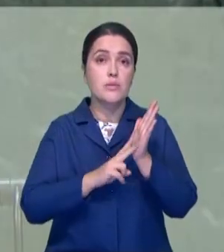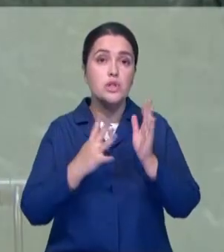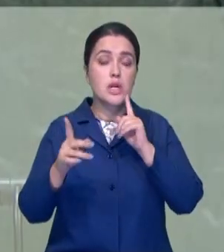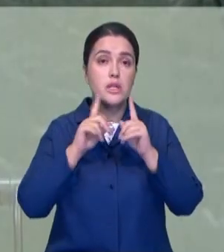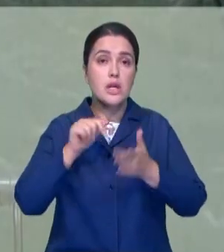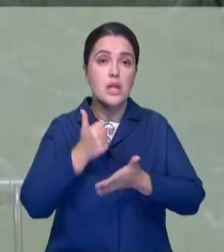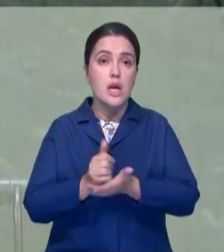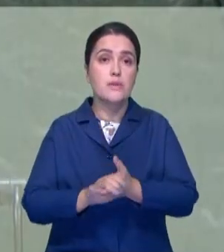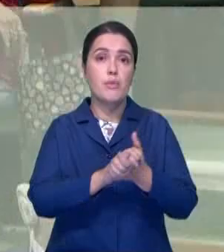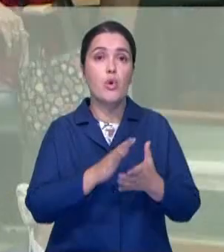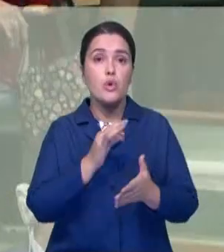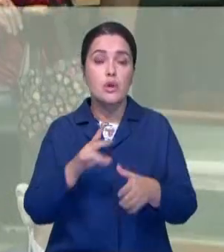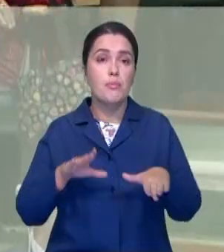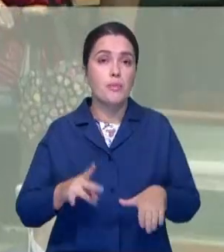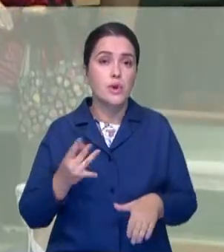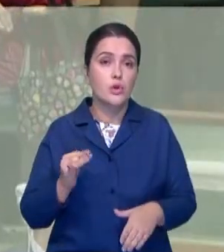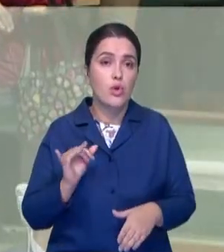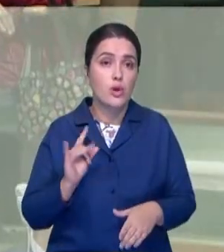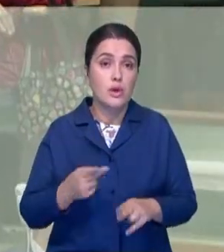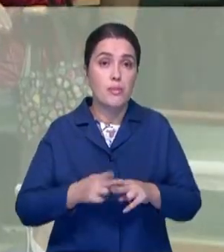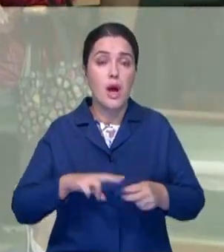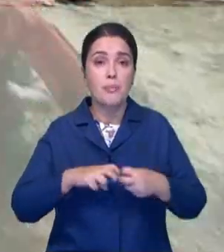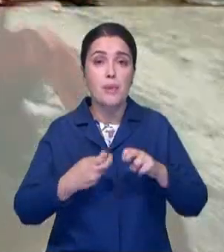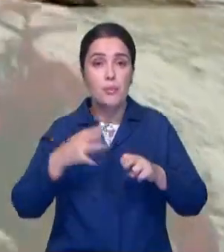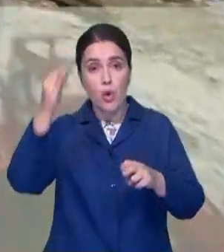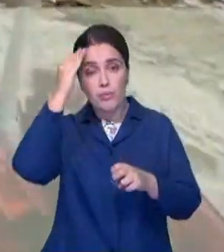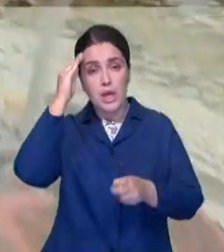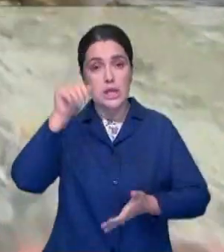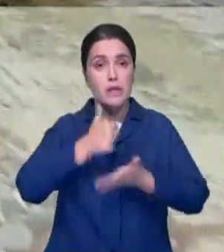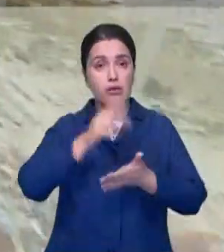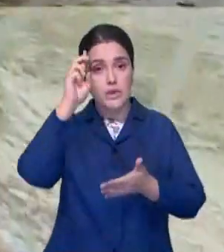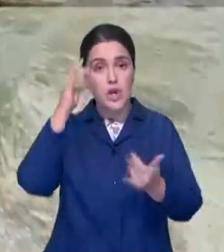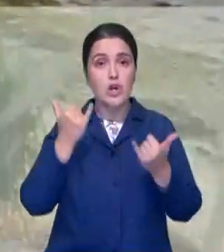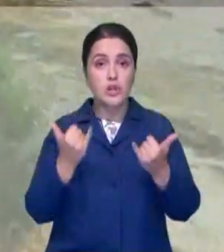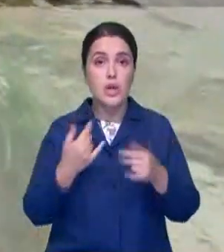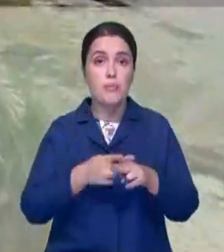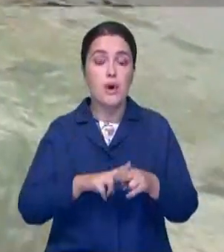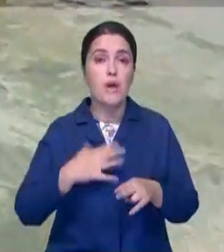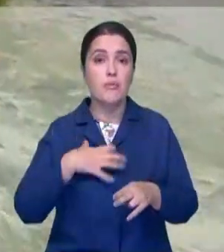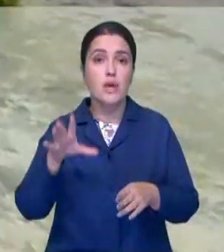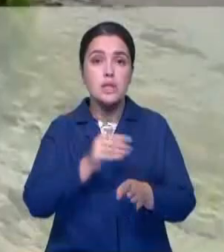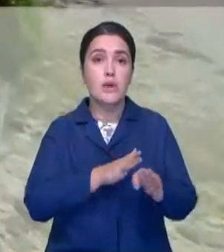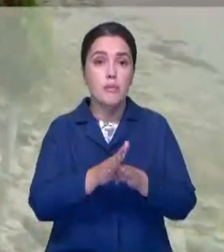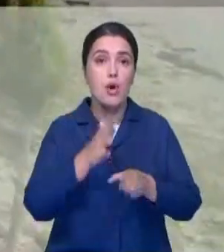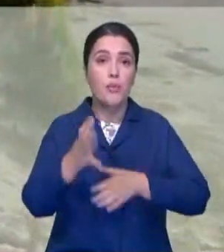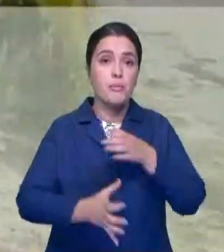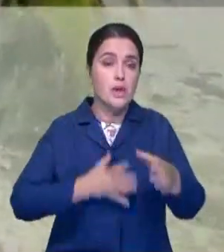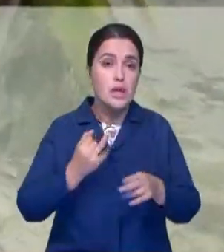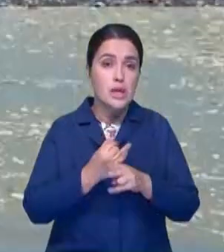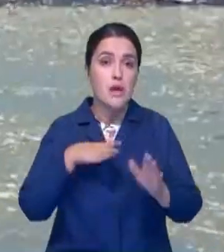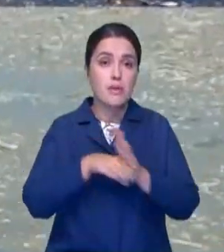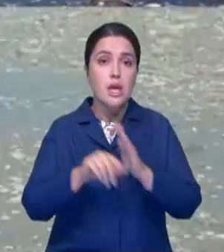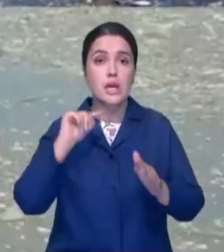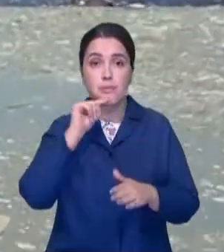74-й сессии Генеральной Ассамблеи ООН в Нью-Йорке. Эта проблема, по мнению президента, сегодня особенно актуальна для всего мира и несет в